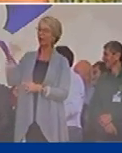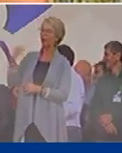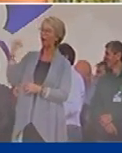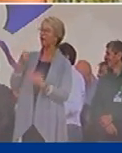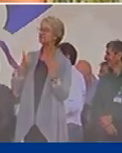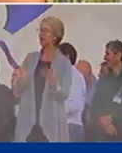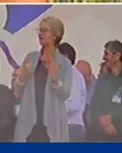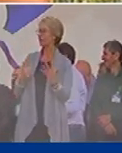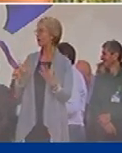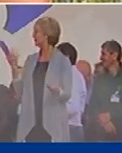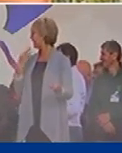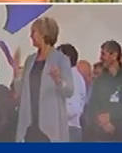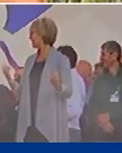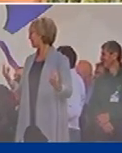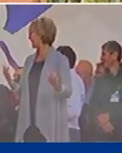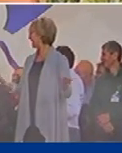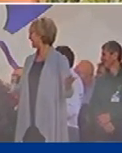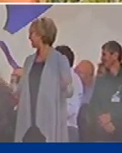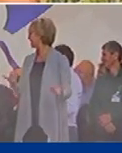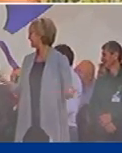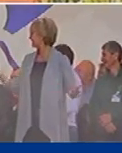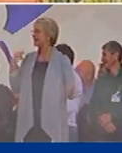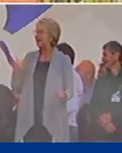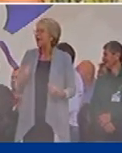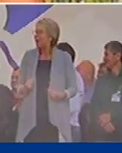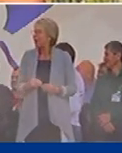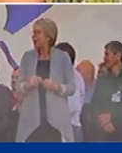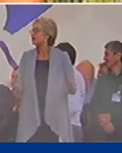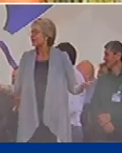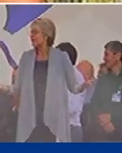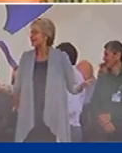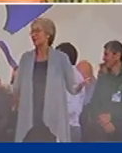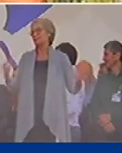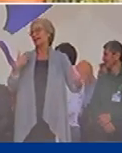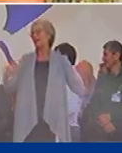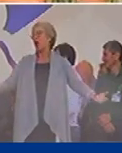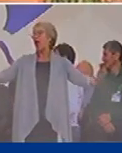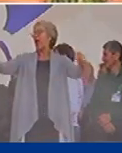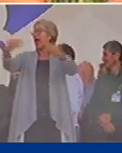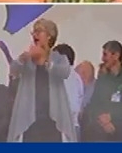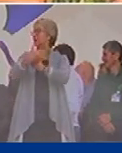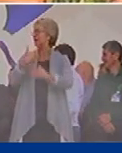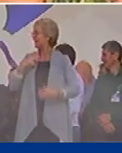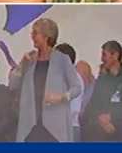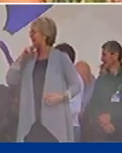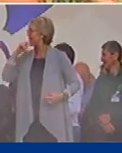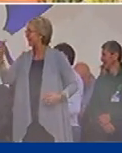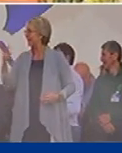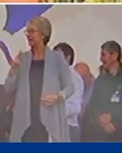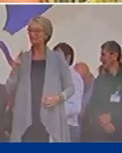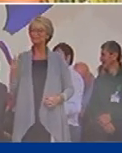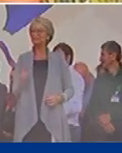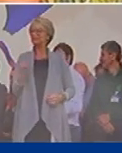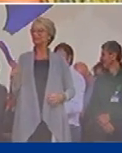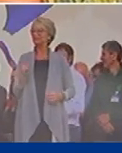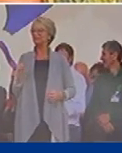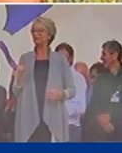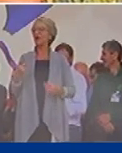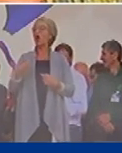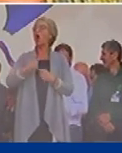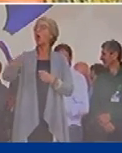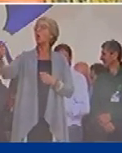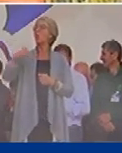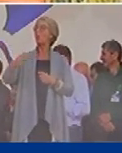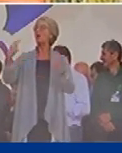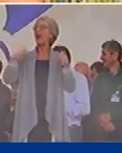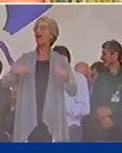va bene, cosa faccio? Lo abbraccio perché non riesco a dire niente di Umberto Bossi, quindi lunga vita Umberto e